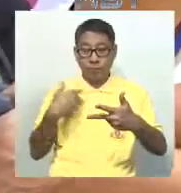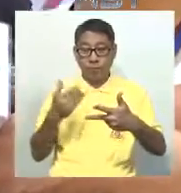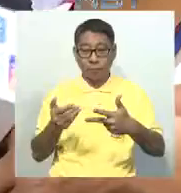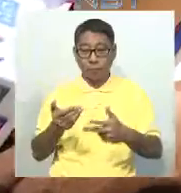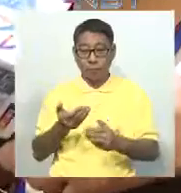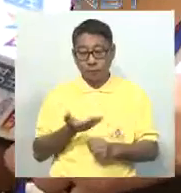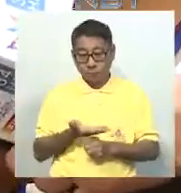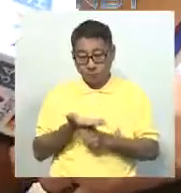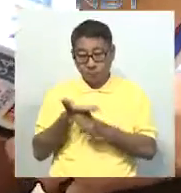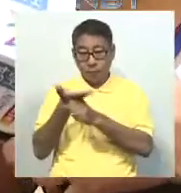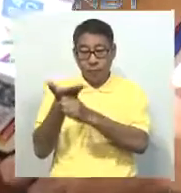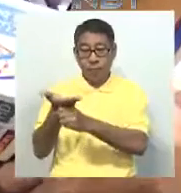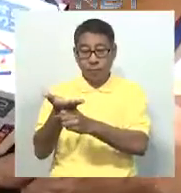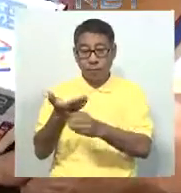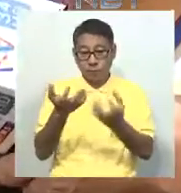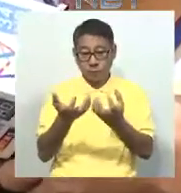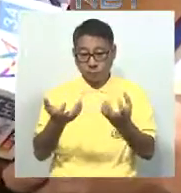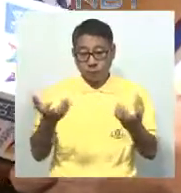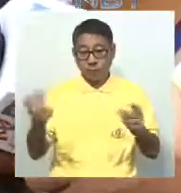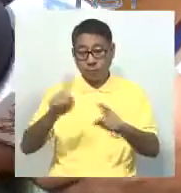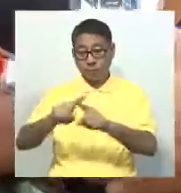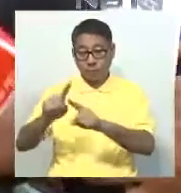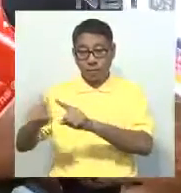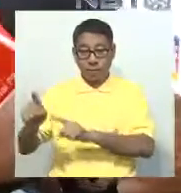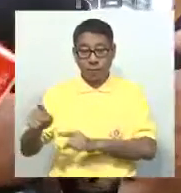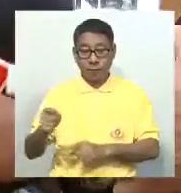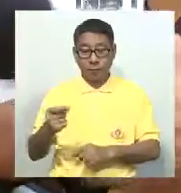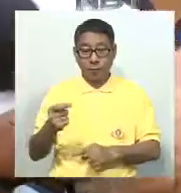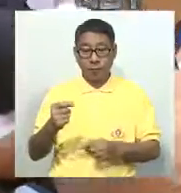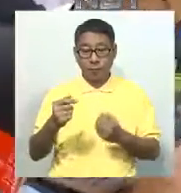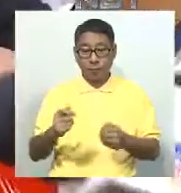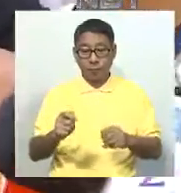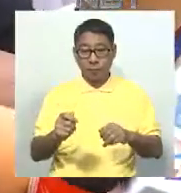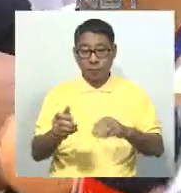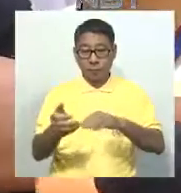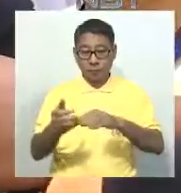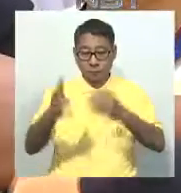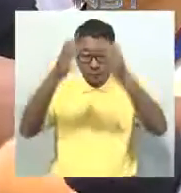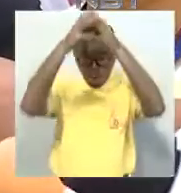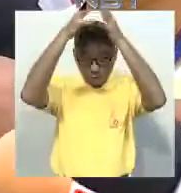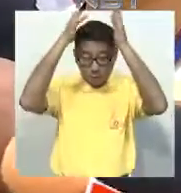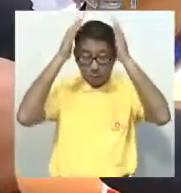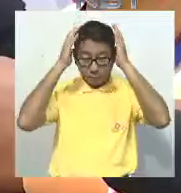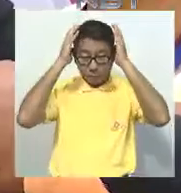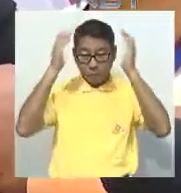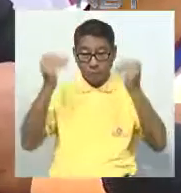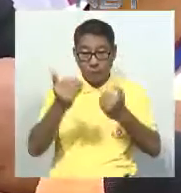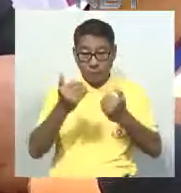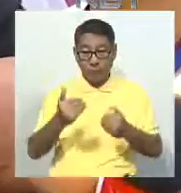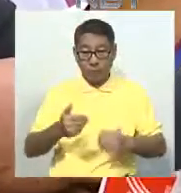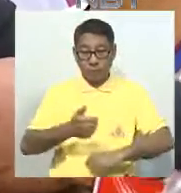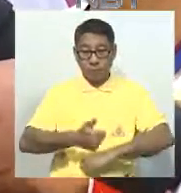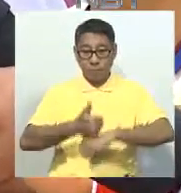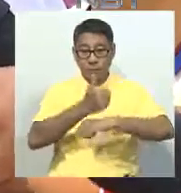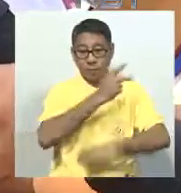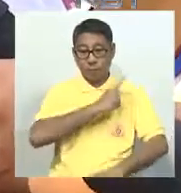ายเครื่องราชเบญจราชกกุฏภัณฑ์แล้วก็สวมพระมหามงกุฎก็เป็นพระมหากษั